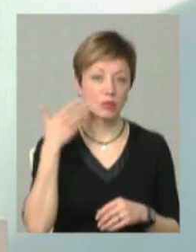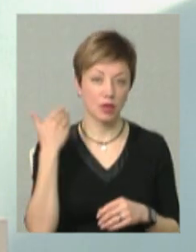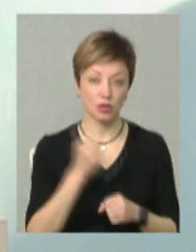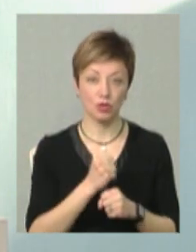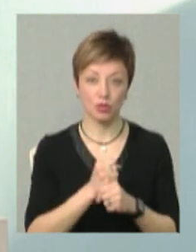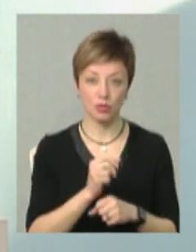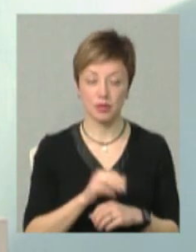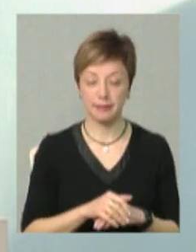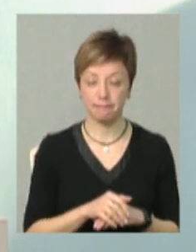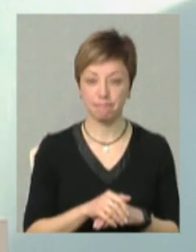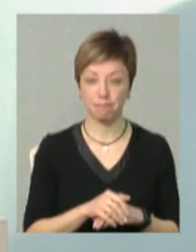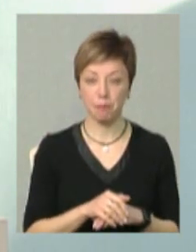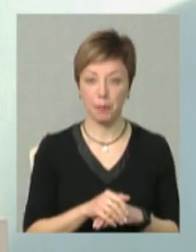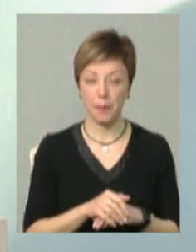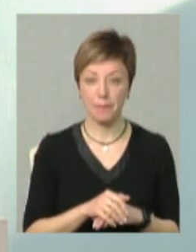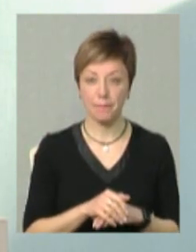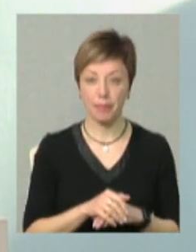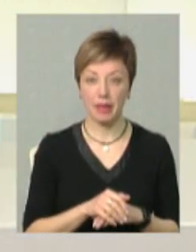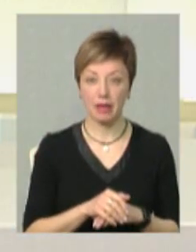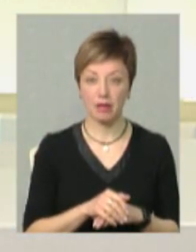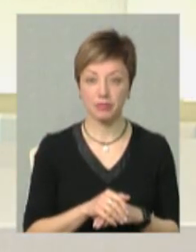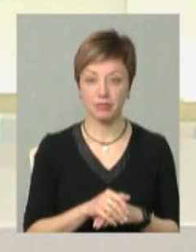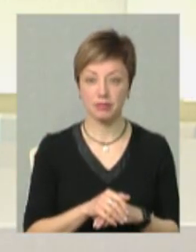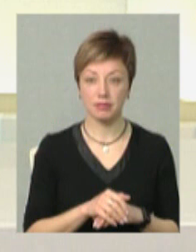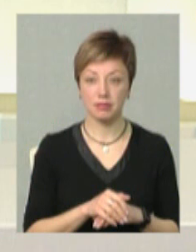робиться, так, як коли. І